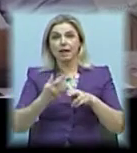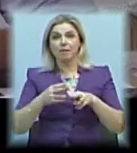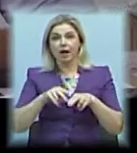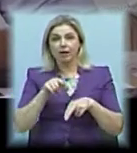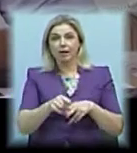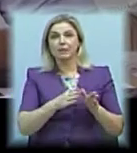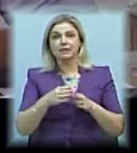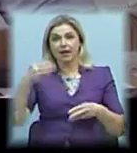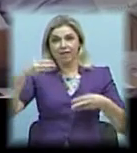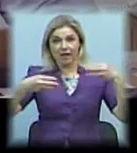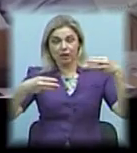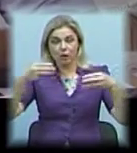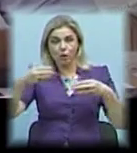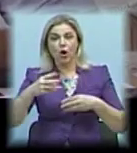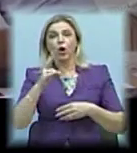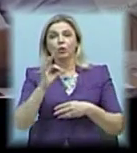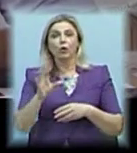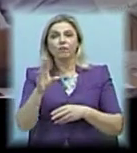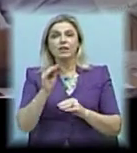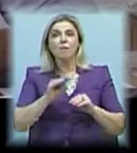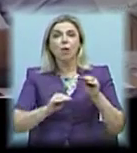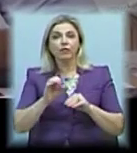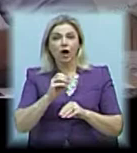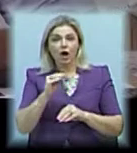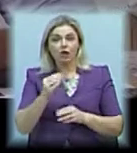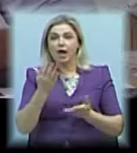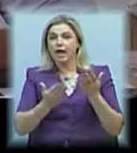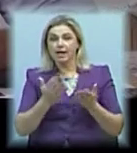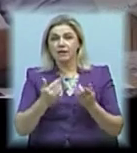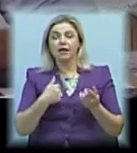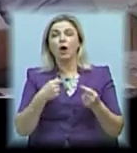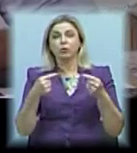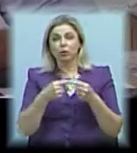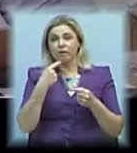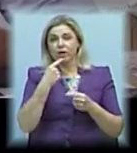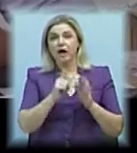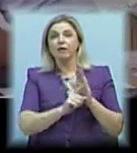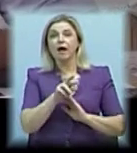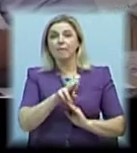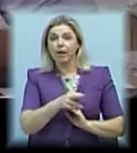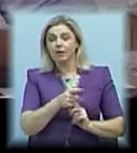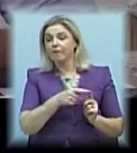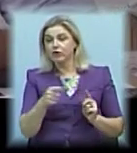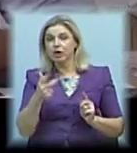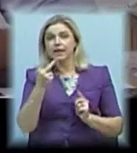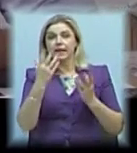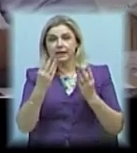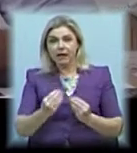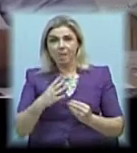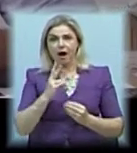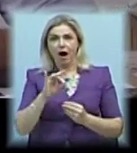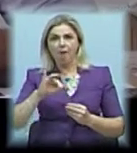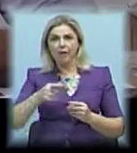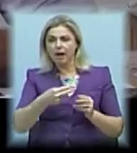системи відеоспостереження. Роботи з монтажу. Якщо я не помиляюся, проводилися з п'ятниці. Протягом 3 днів заводилися кабелі,